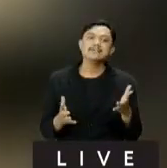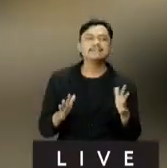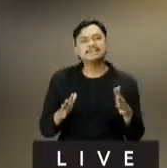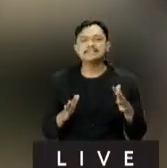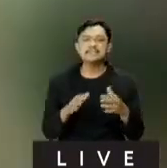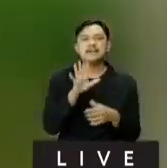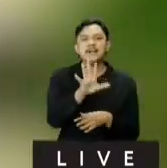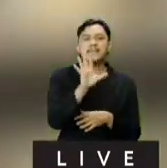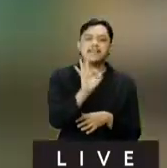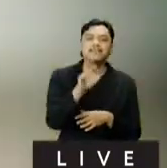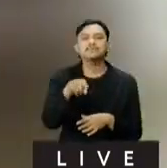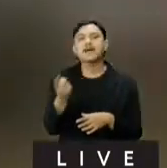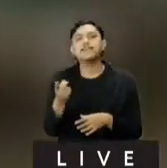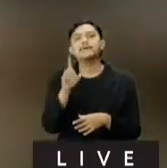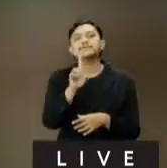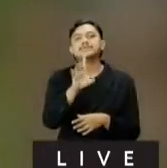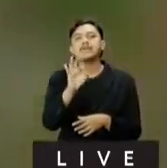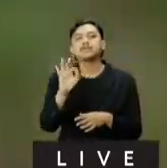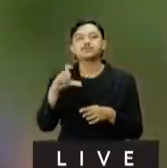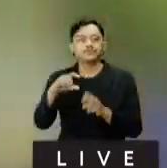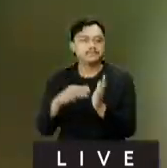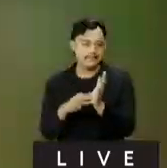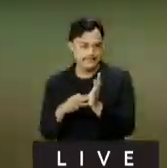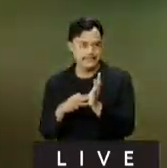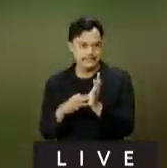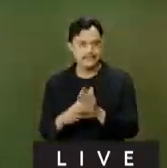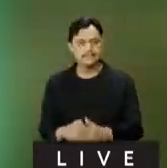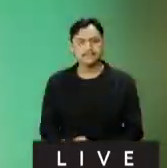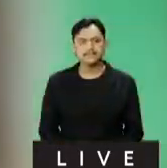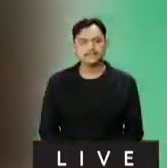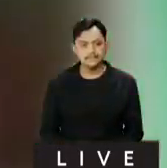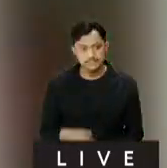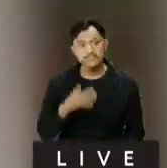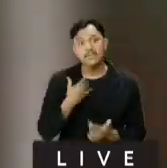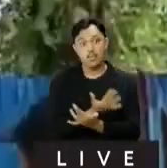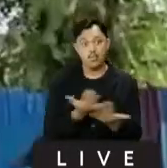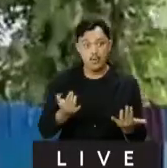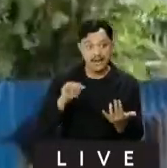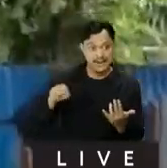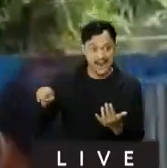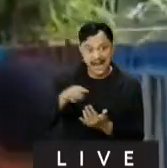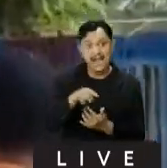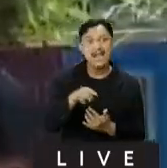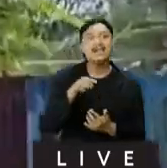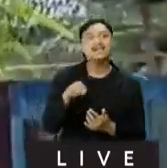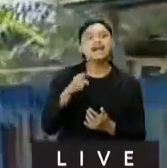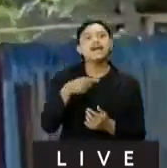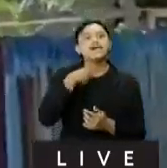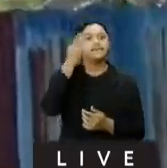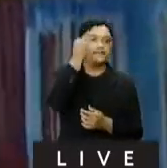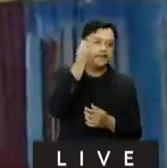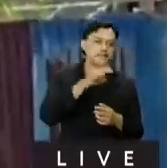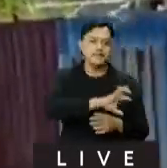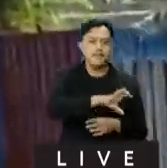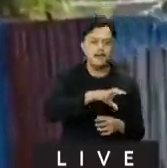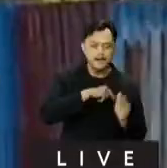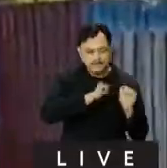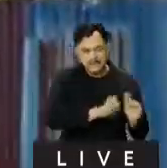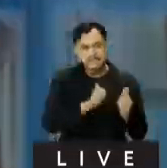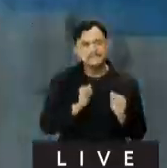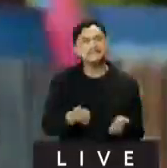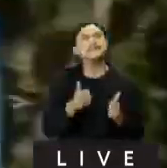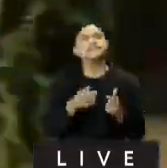50 sampai 100 cm. Nah, warga yang terdampak ini memang pemerintah daerah sudah menyiapkan tempat hunian